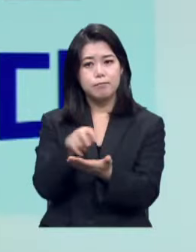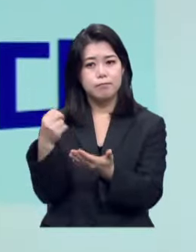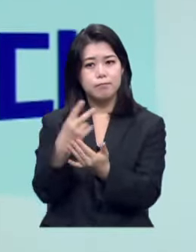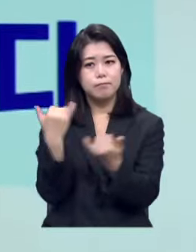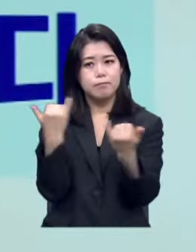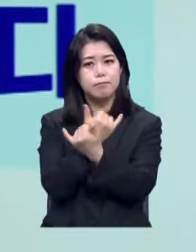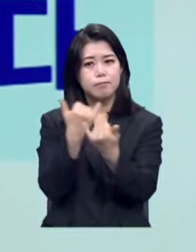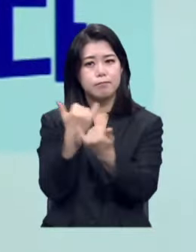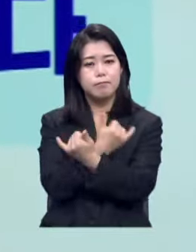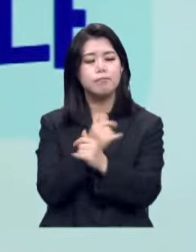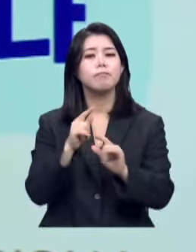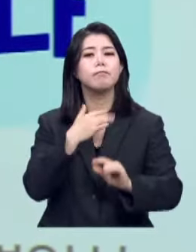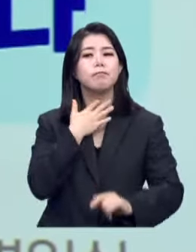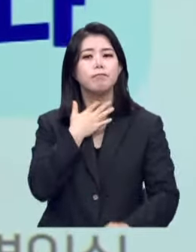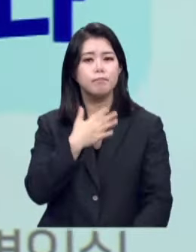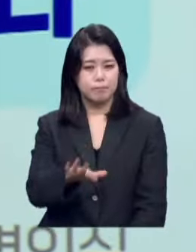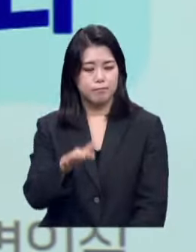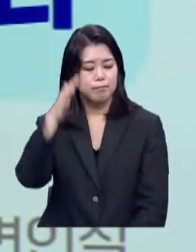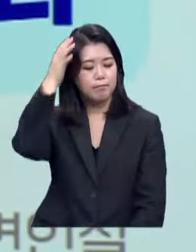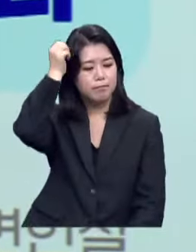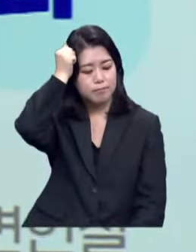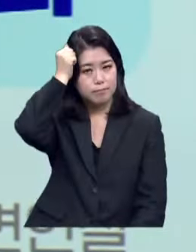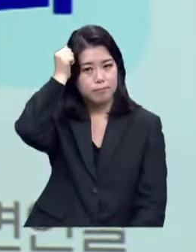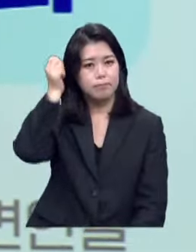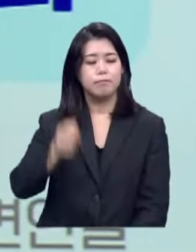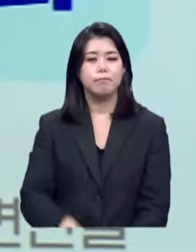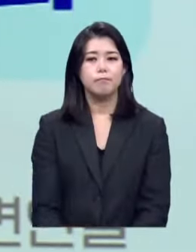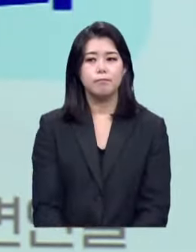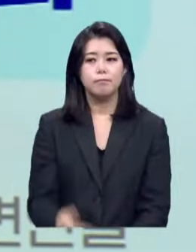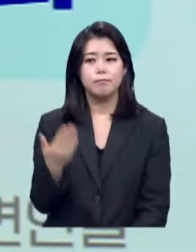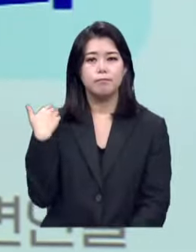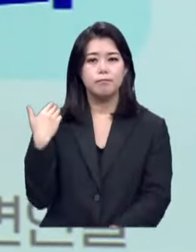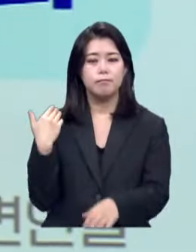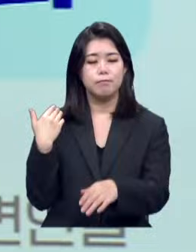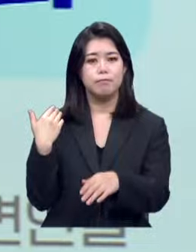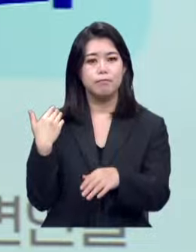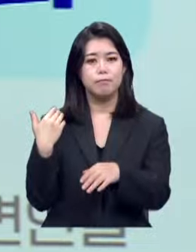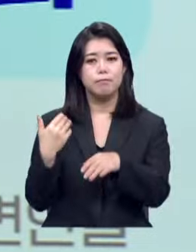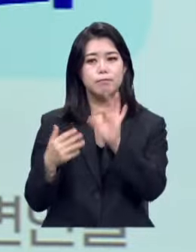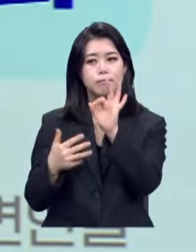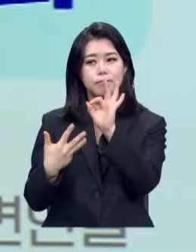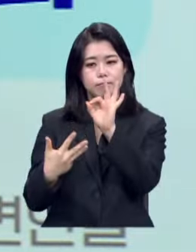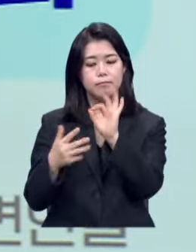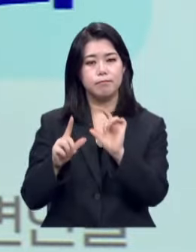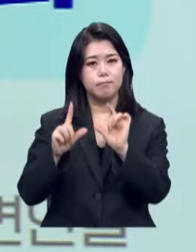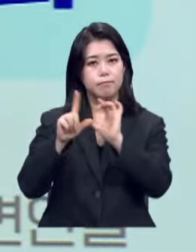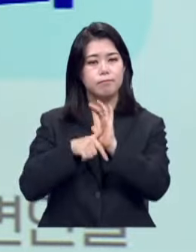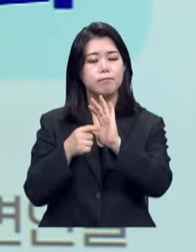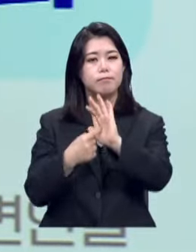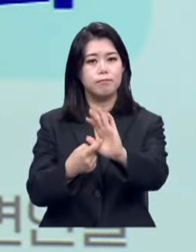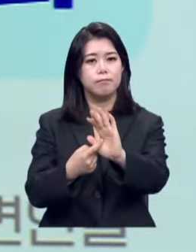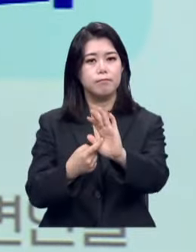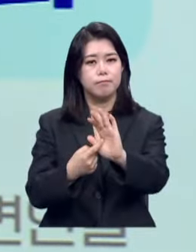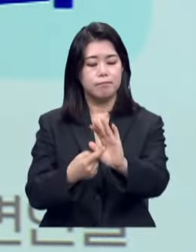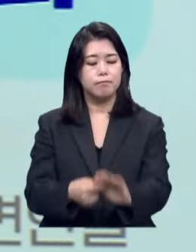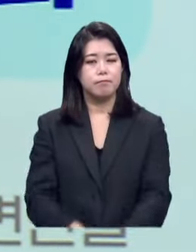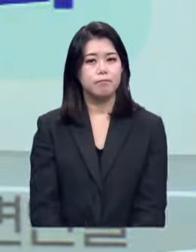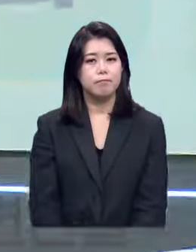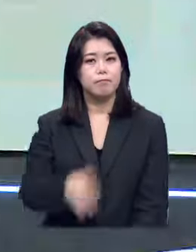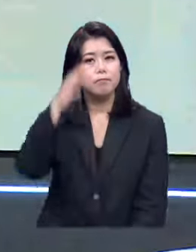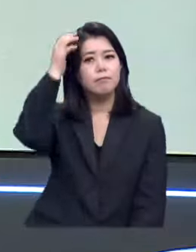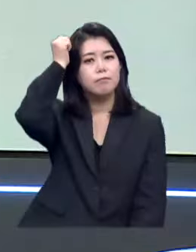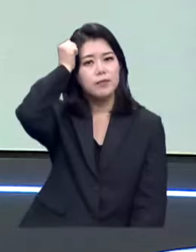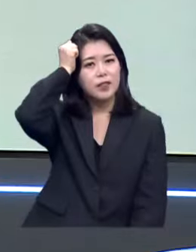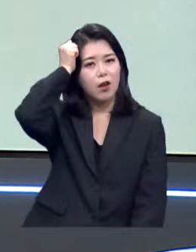통화를 한 사실이 없다고 기억합니다라고 지난 8일에 대통령 실에서 얘기를 했어요 물론 그때